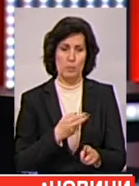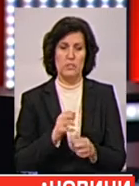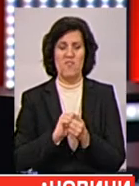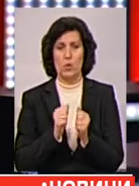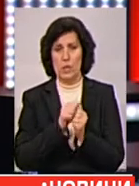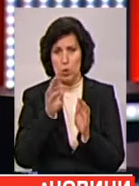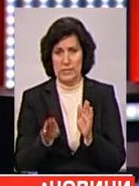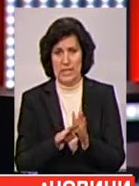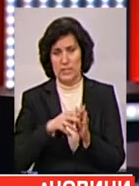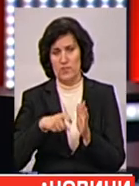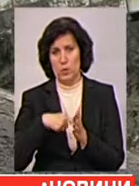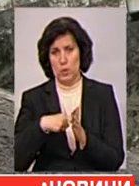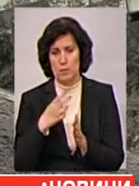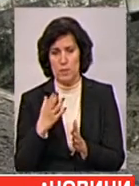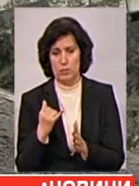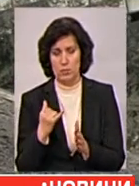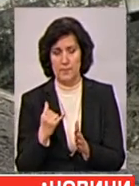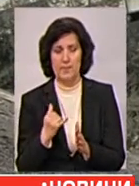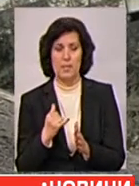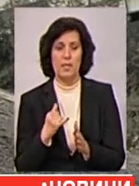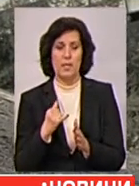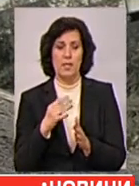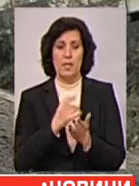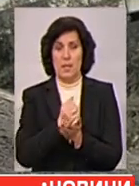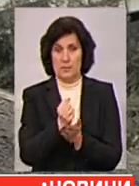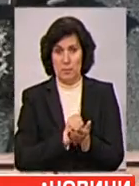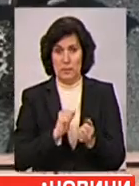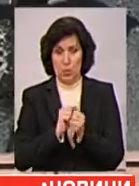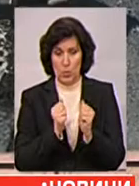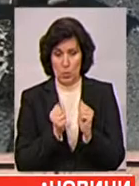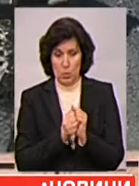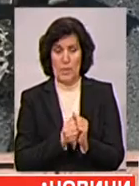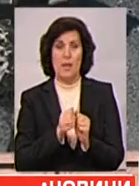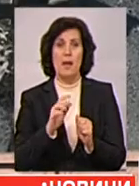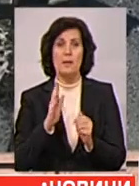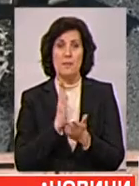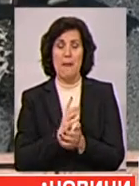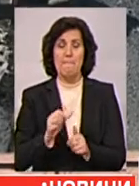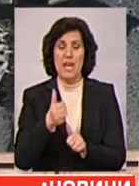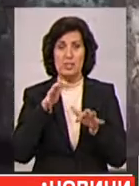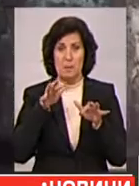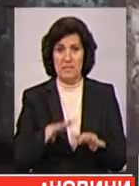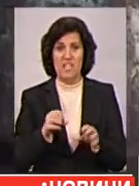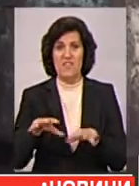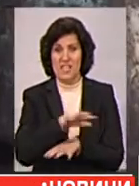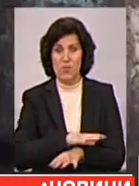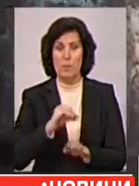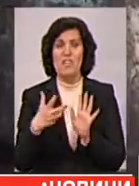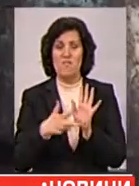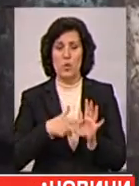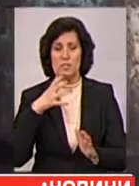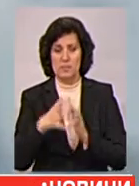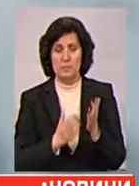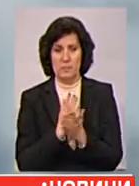вугільної залежності від Донбасу. За геологічними запасами вугілля Україна посідає перше місце в Європі та 8 у світі. Його запаси зосереджені в